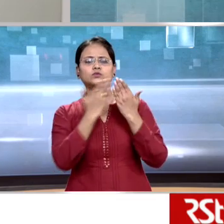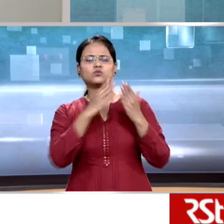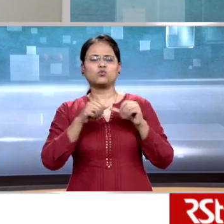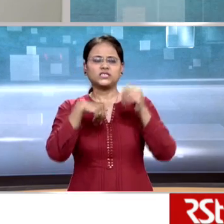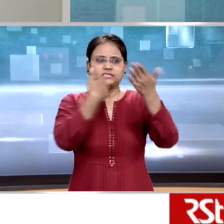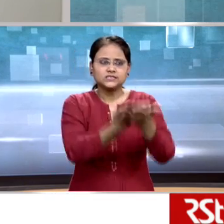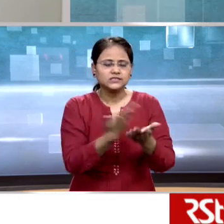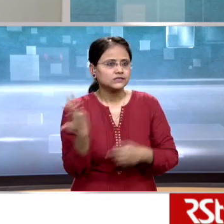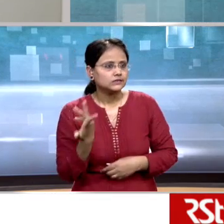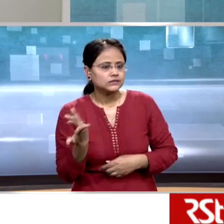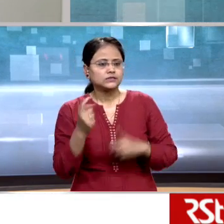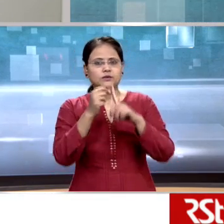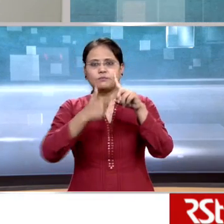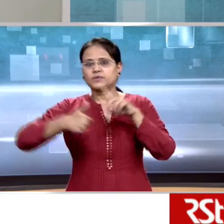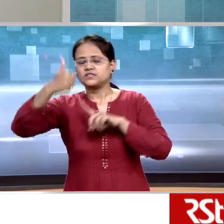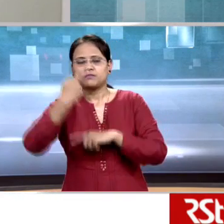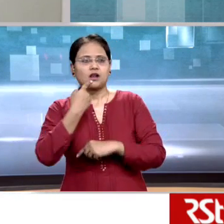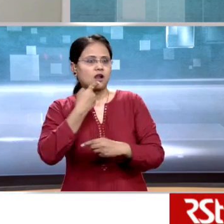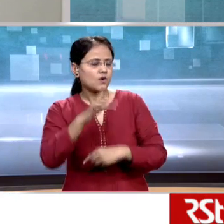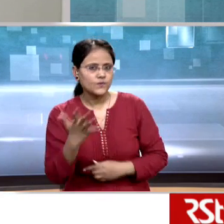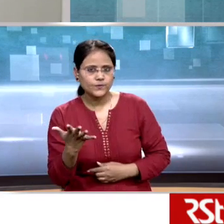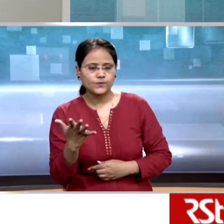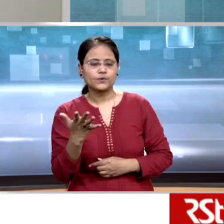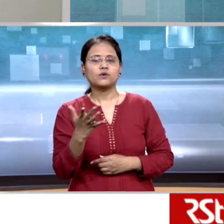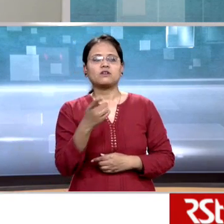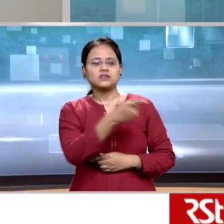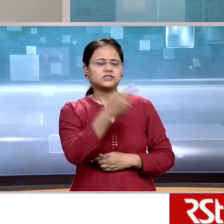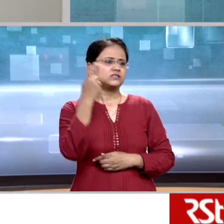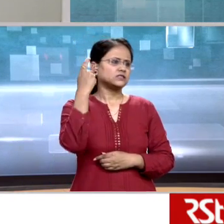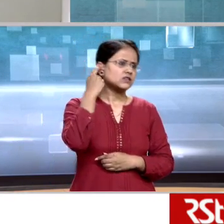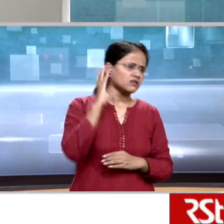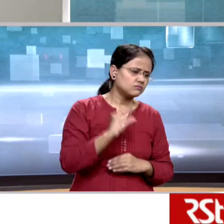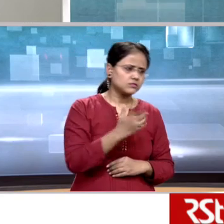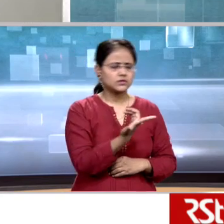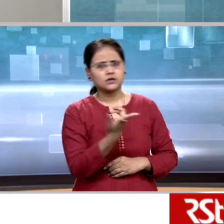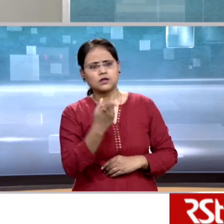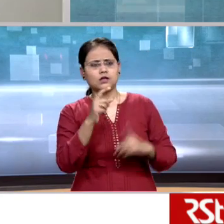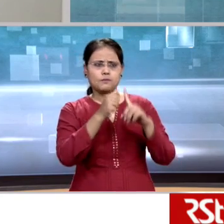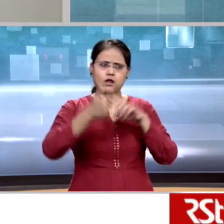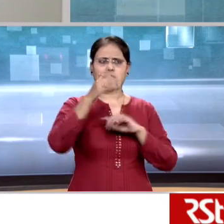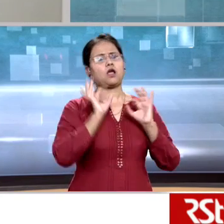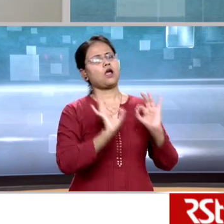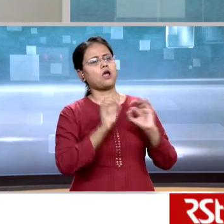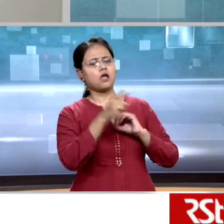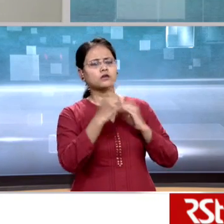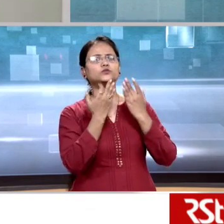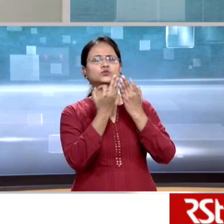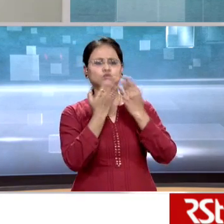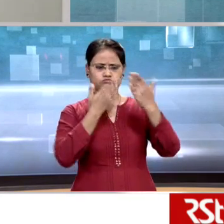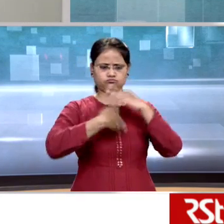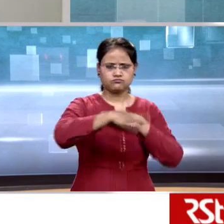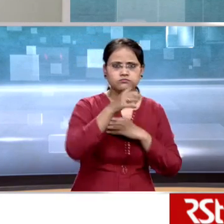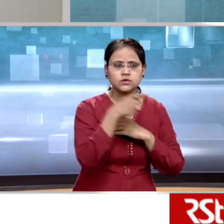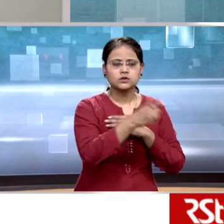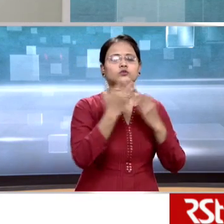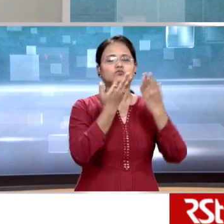हो, पहले प्रिंसिपल ना ले कि इनकी ऐसी हालत है, फिर वो भी कह नहीं अच्छा है बच्ची आप भेजो स्कूल,